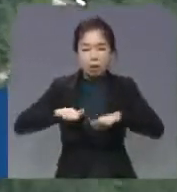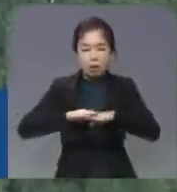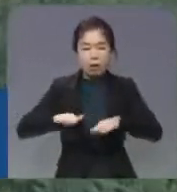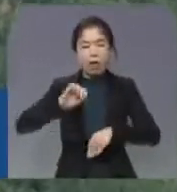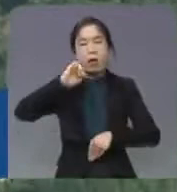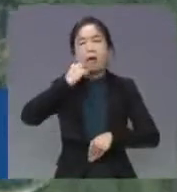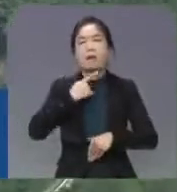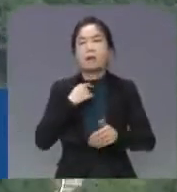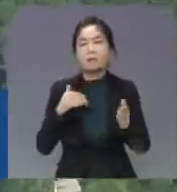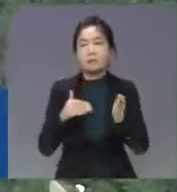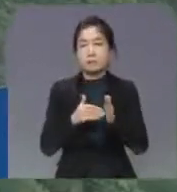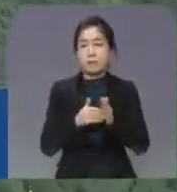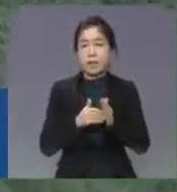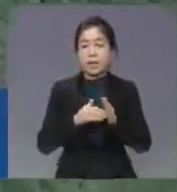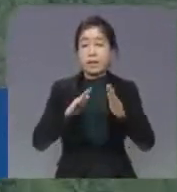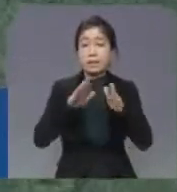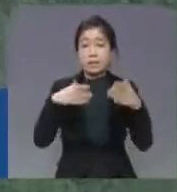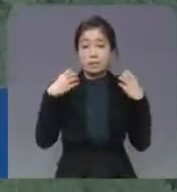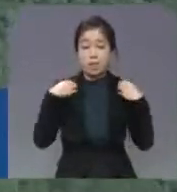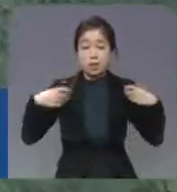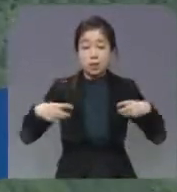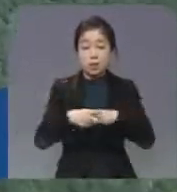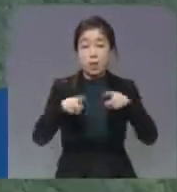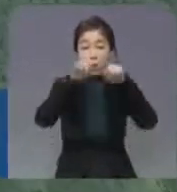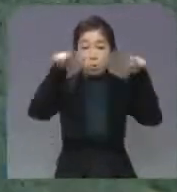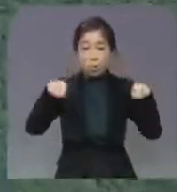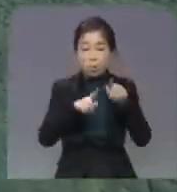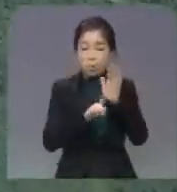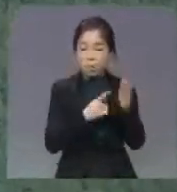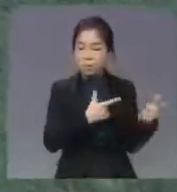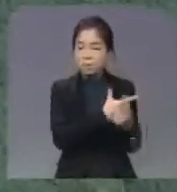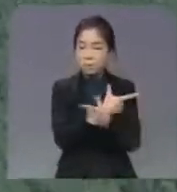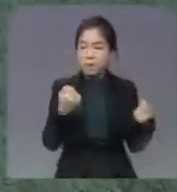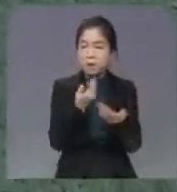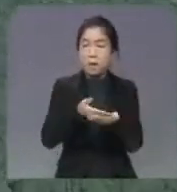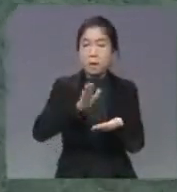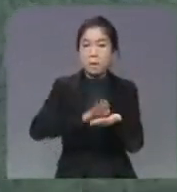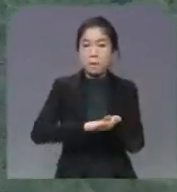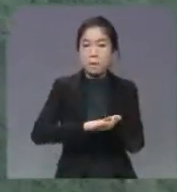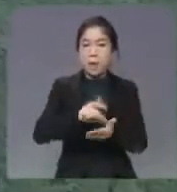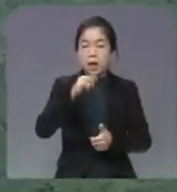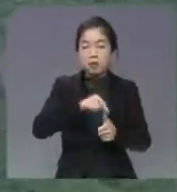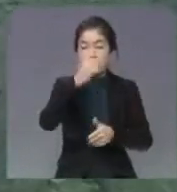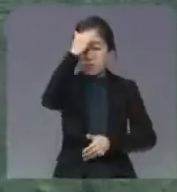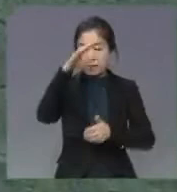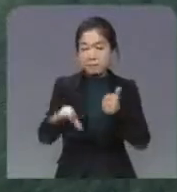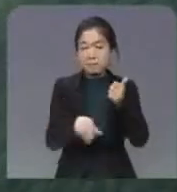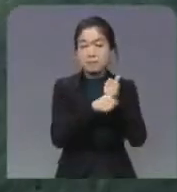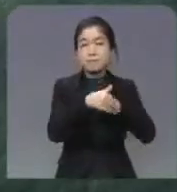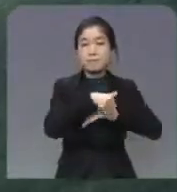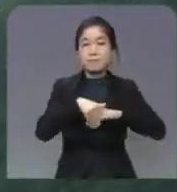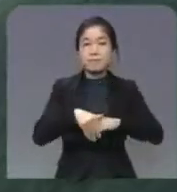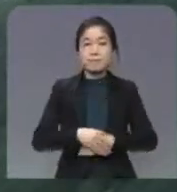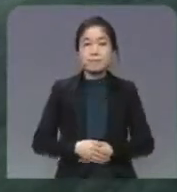어려움을 겪었습니다. 전남도는 도로 표지판 등을 일괄 정비해서 구례군으로 이관할 예정입니다.